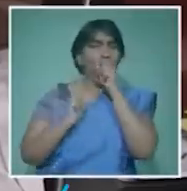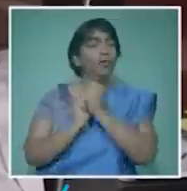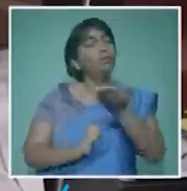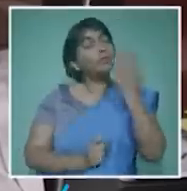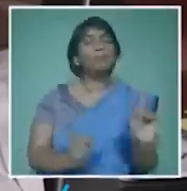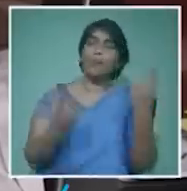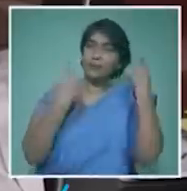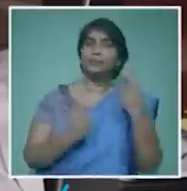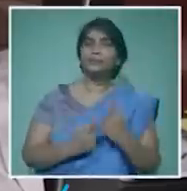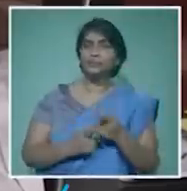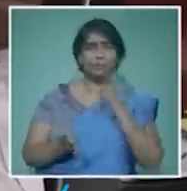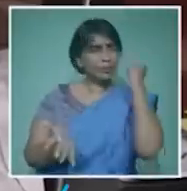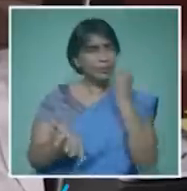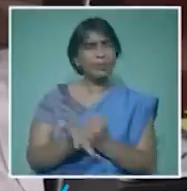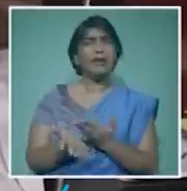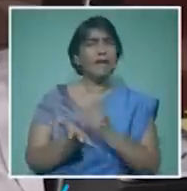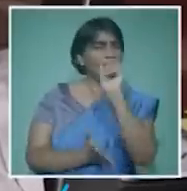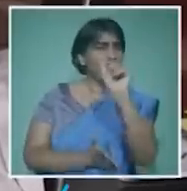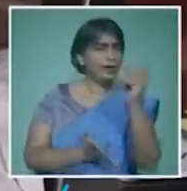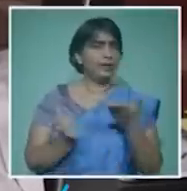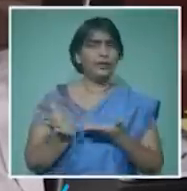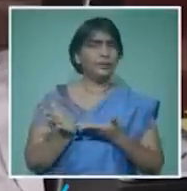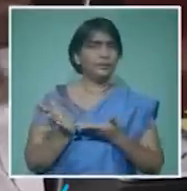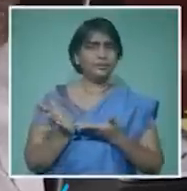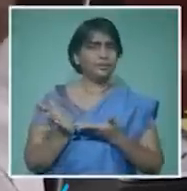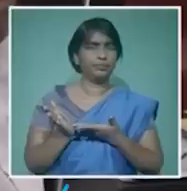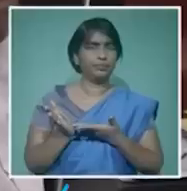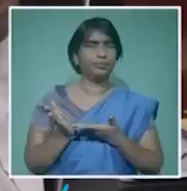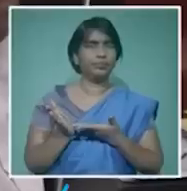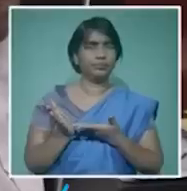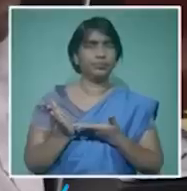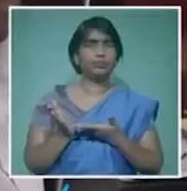දෙයක් කරපන්. ඉතාමත් අසභ්‍ය වචන ගරු නියෝජ්‍ය කතානායකදී